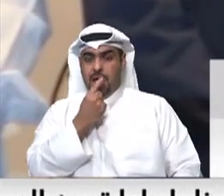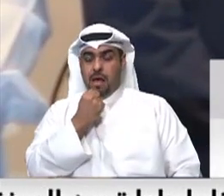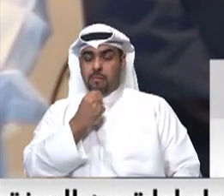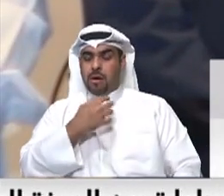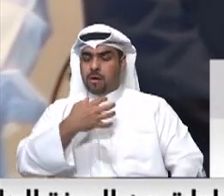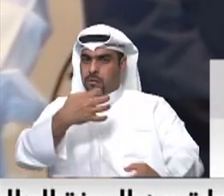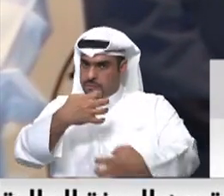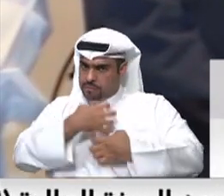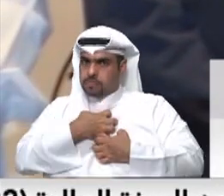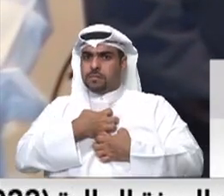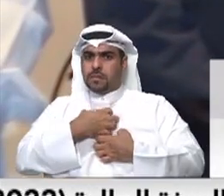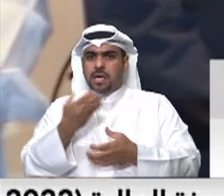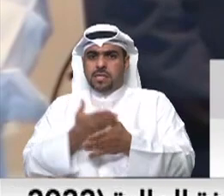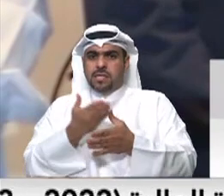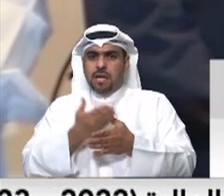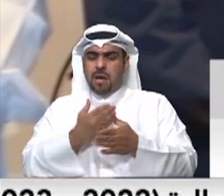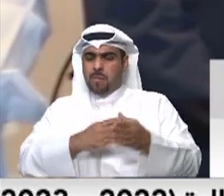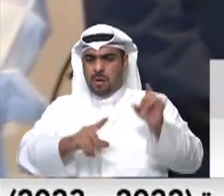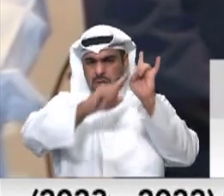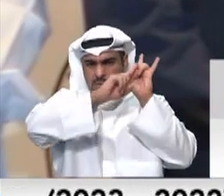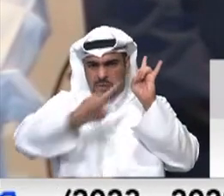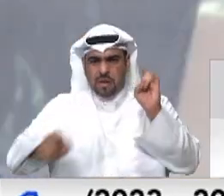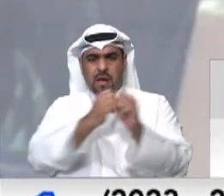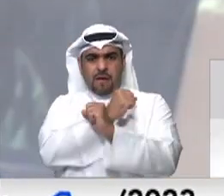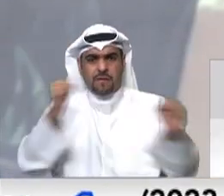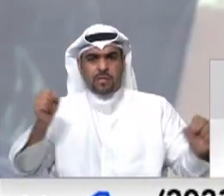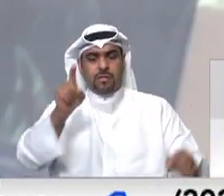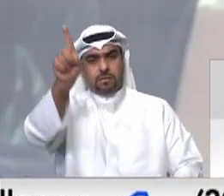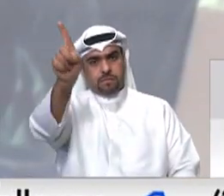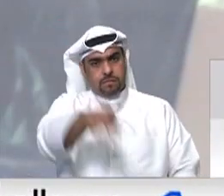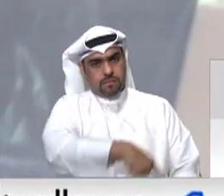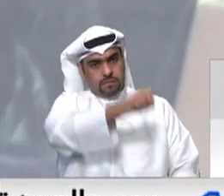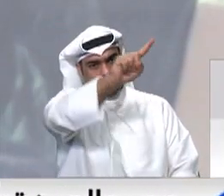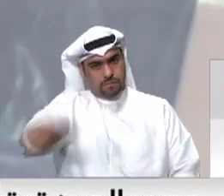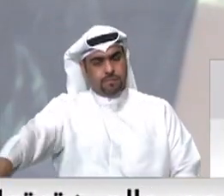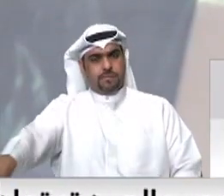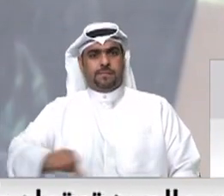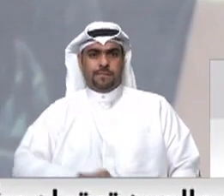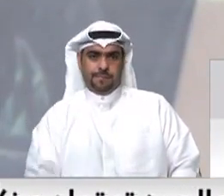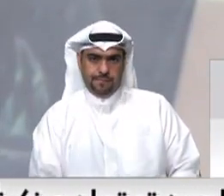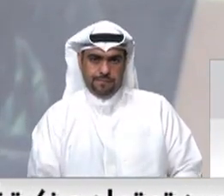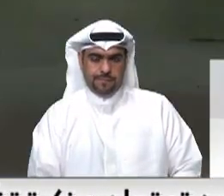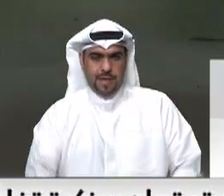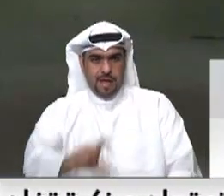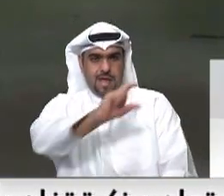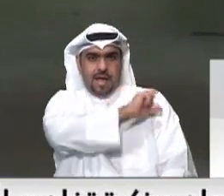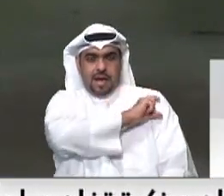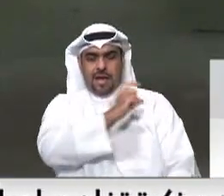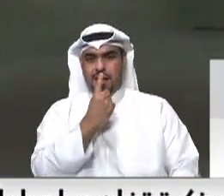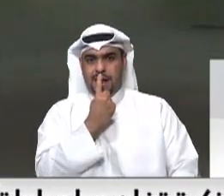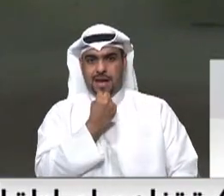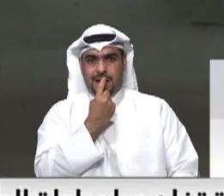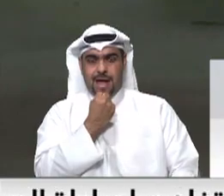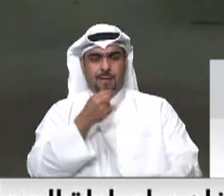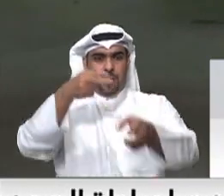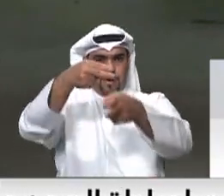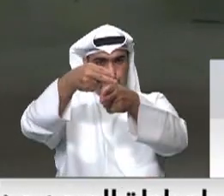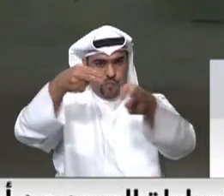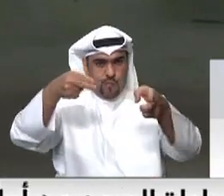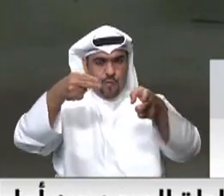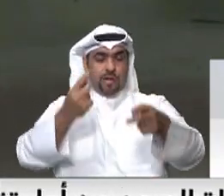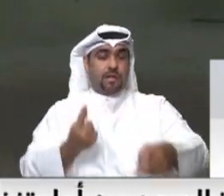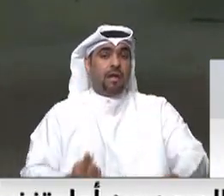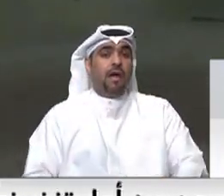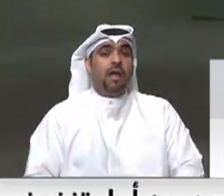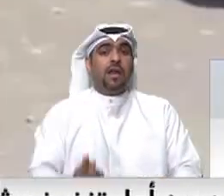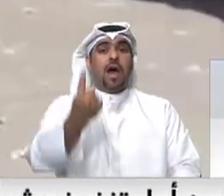استهداف المدنيين والمنشآت المدنية. جمعية الهلال الأحمر الكويتي تعد أول من قدم المساعدات الإنسانية